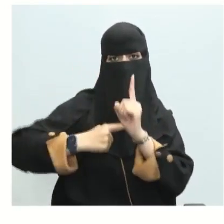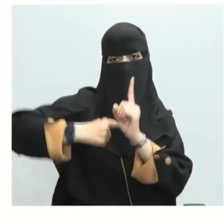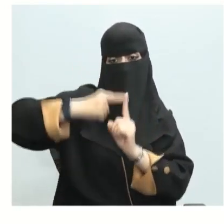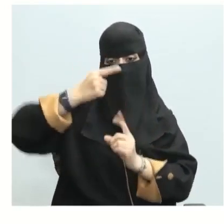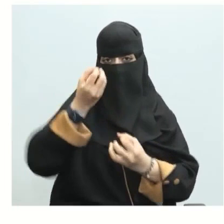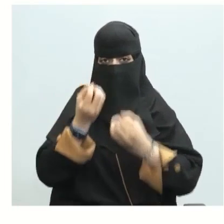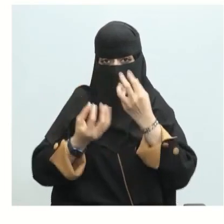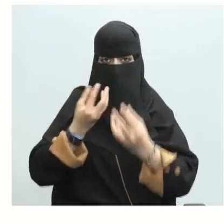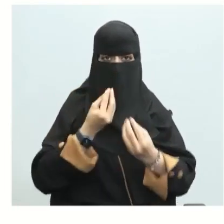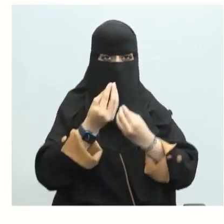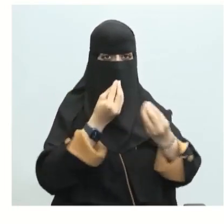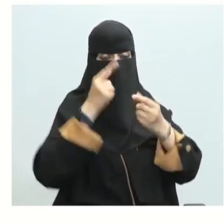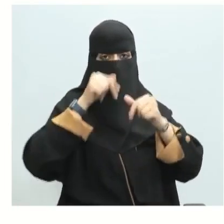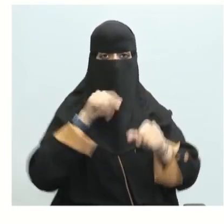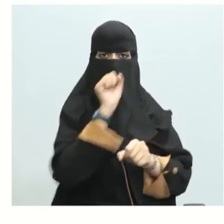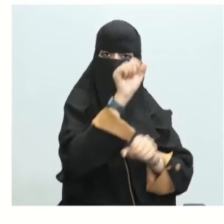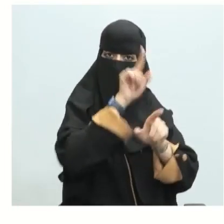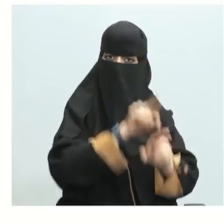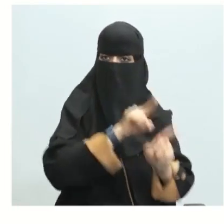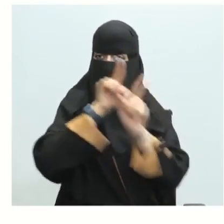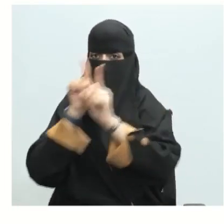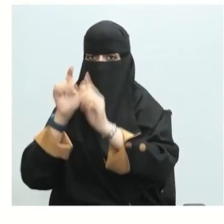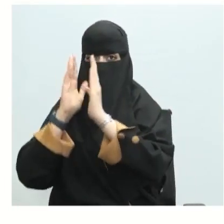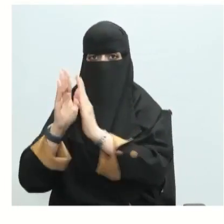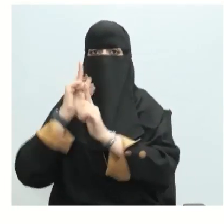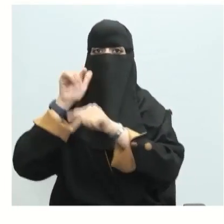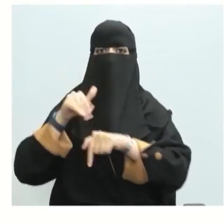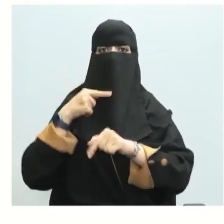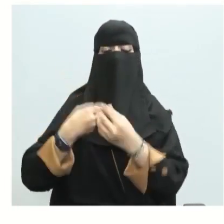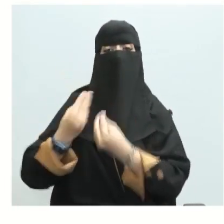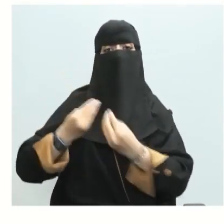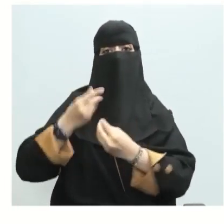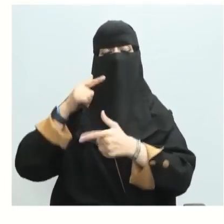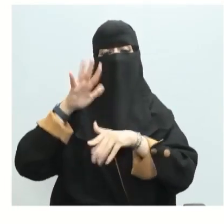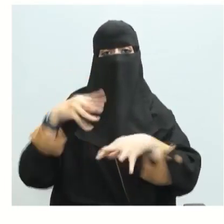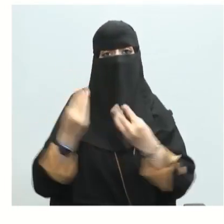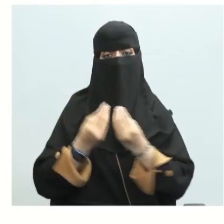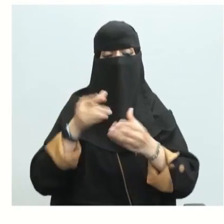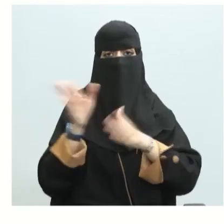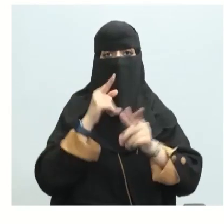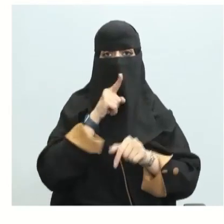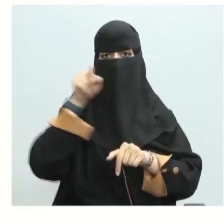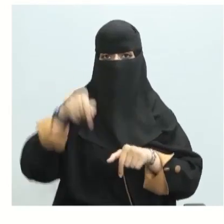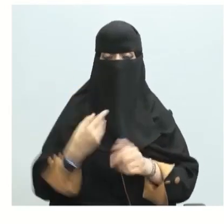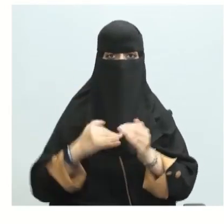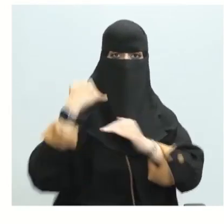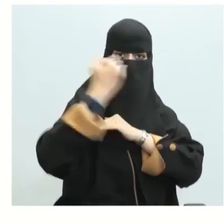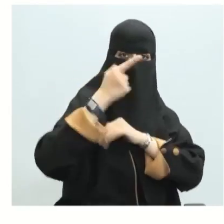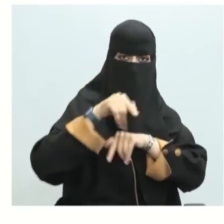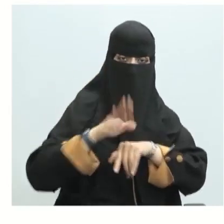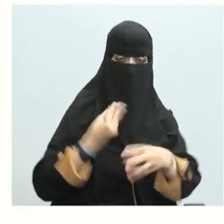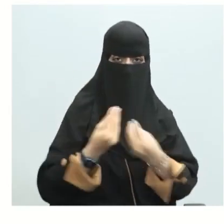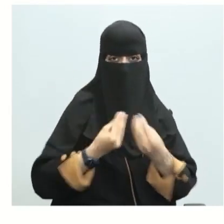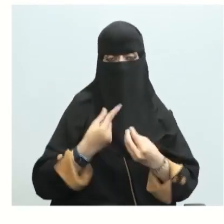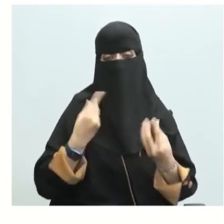التفاعل هذه تعتمد على خواص تلك المواد التي يتم تفعيلها معا وتلك التي تنتج كذلك عن تفاعل